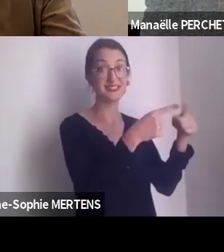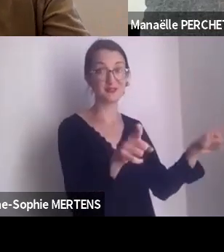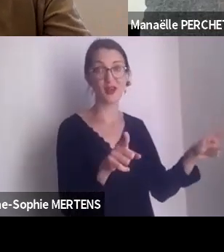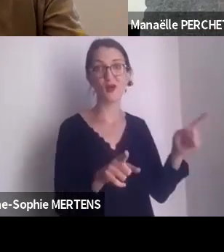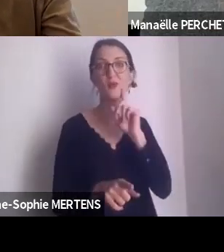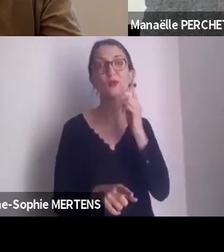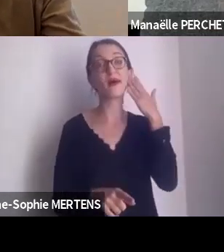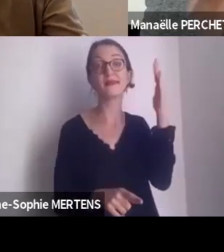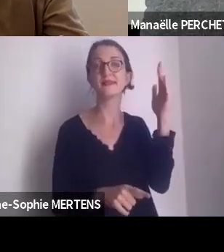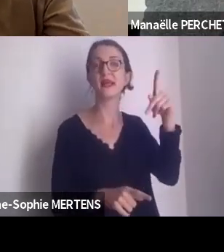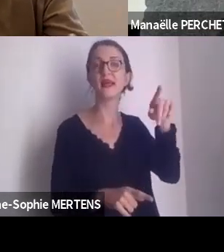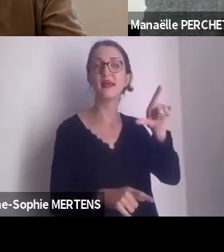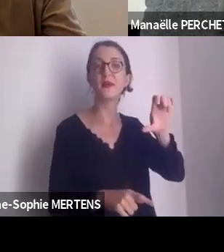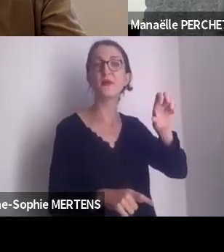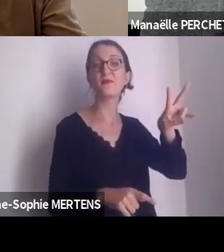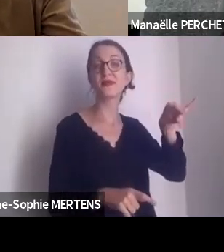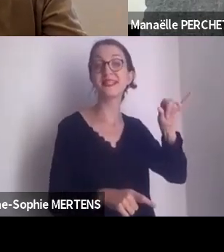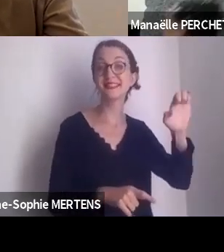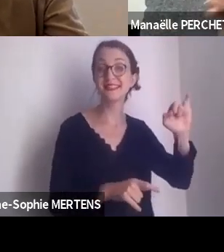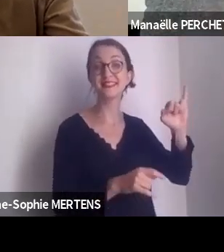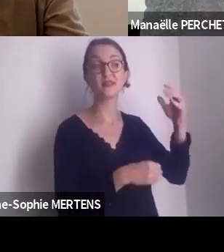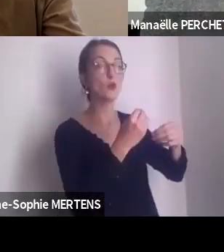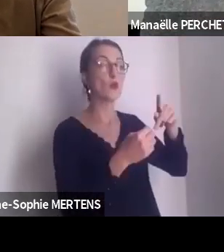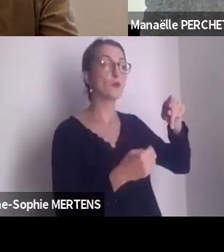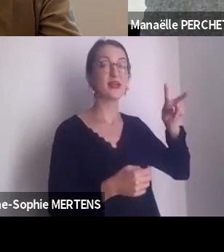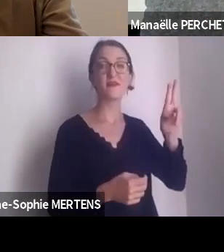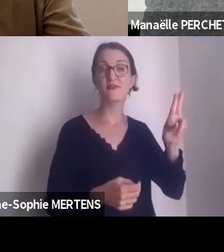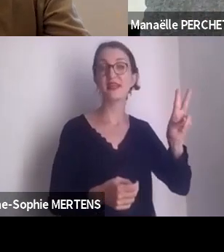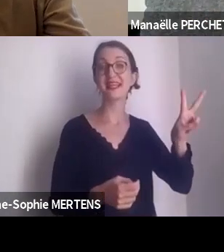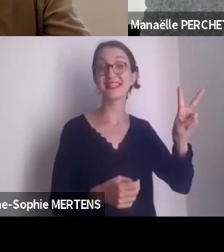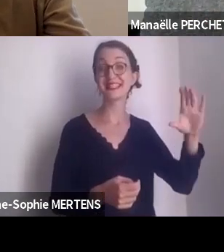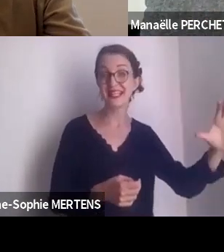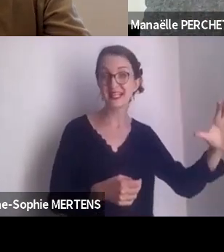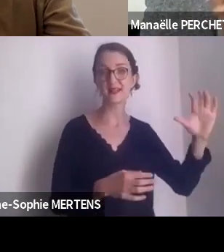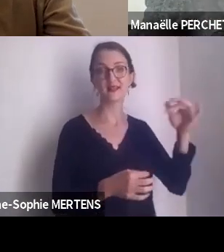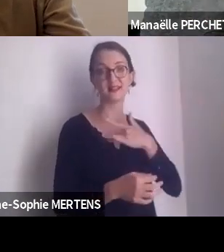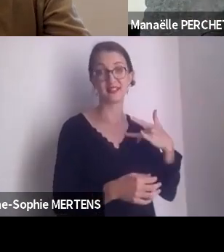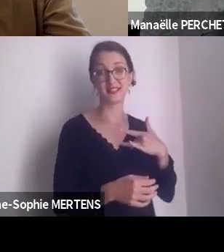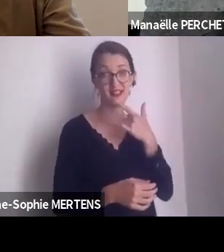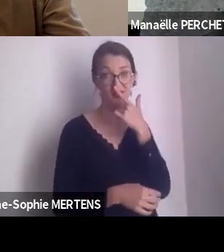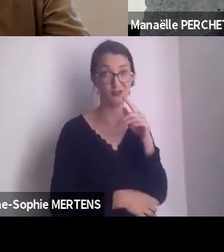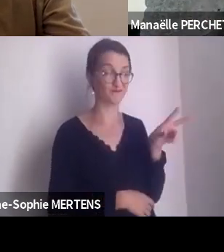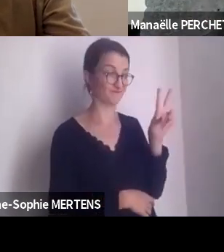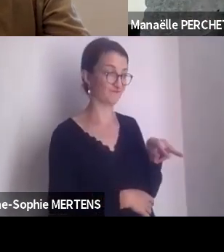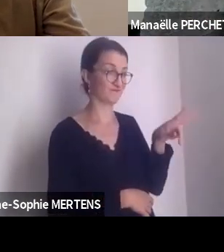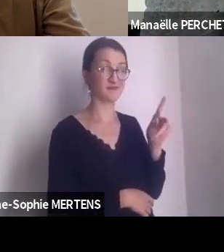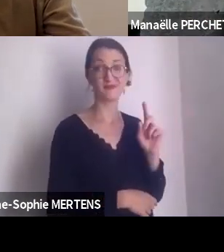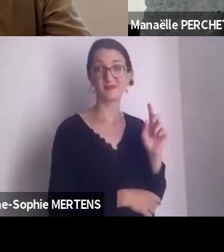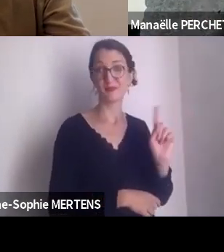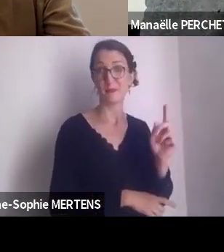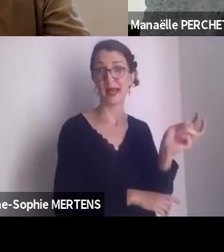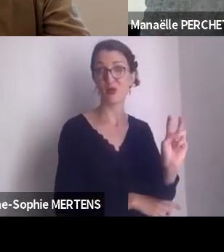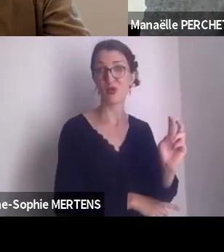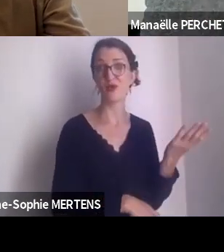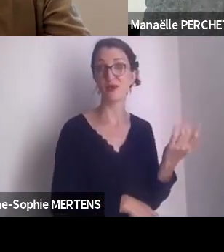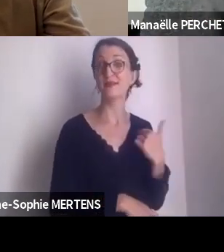arriver partout, du PVC, des produits sanitaires. Qui n'était franchement pas très écologique pour le coup. Et